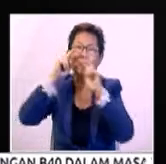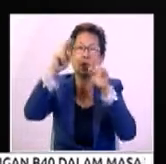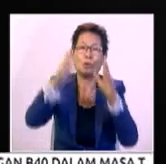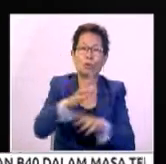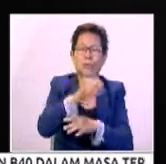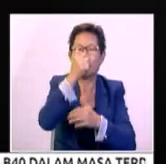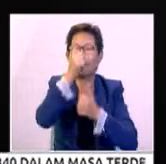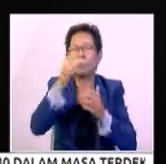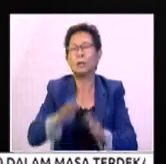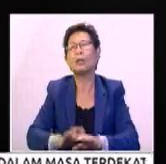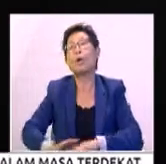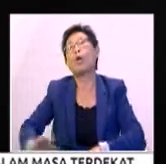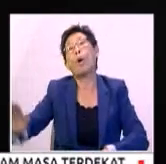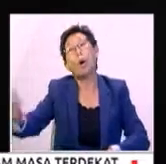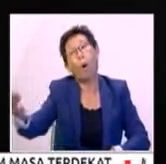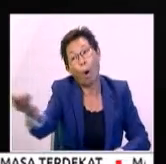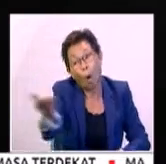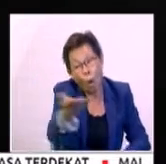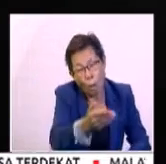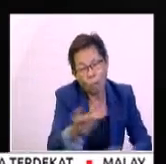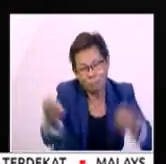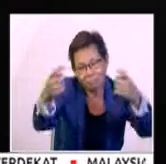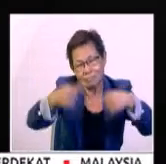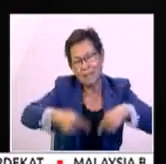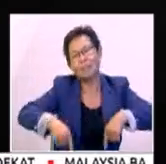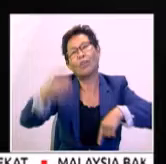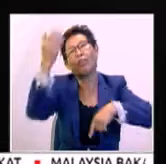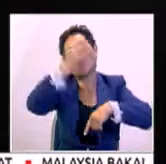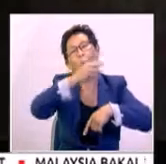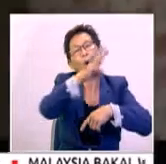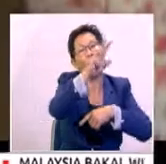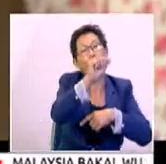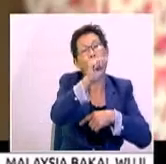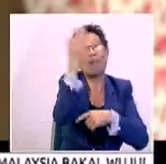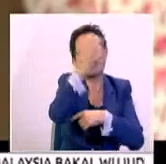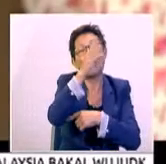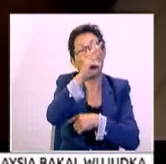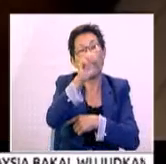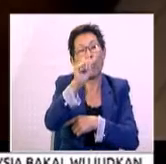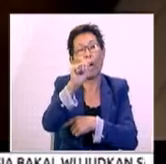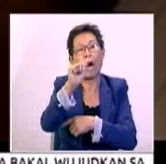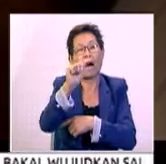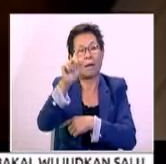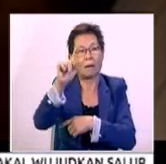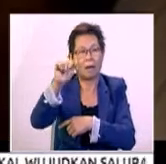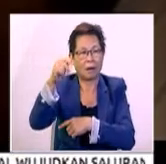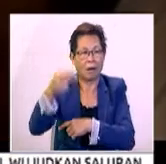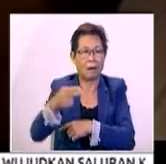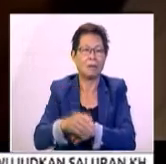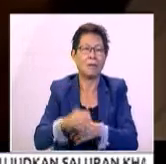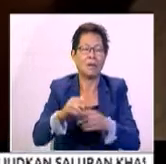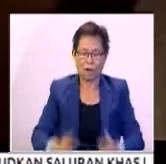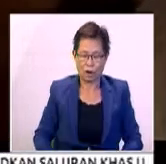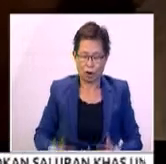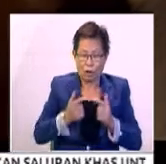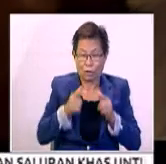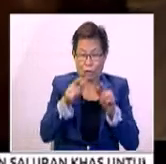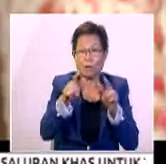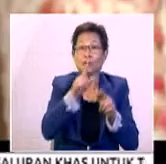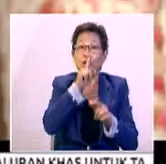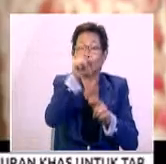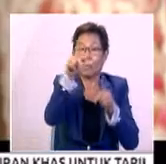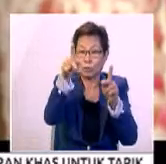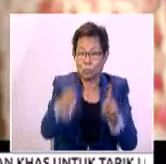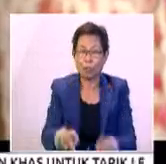dan peminat saya kat luar sana untuk datang tengok cerita filem Warkah ni. Warkah mengisahkan kehidupan sebenar seorang remaja,